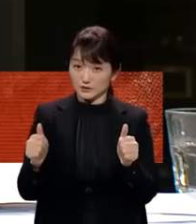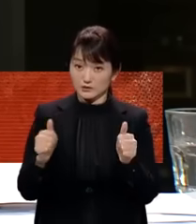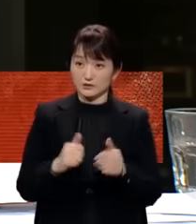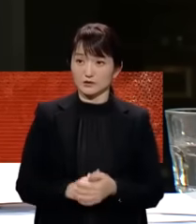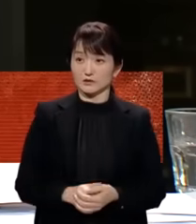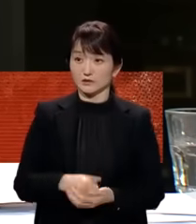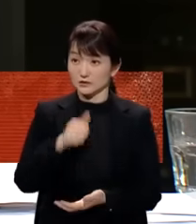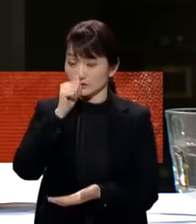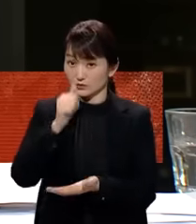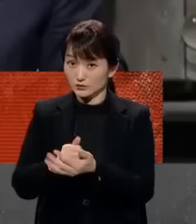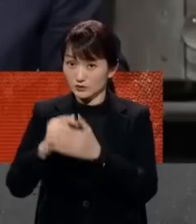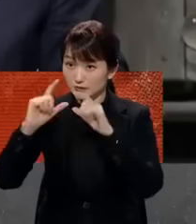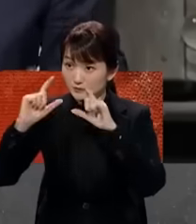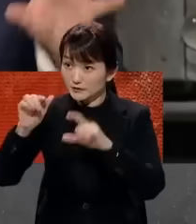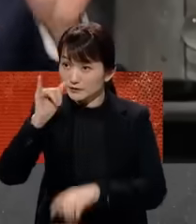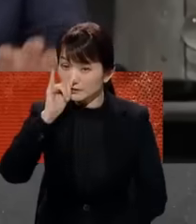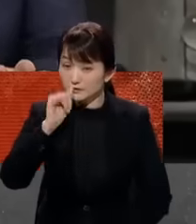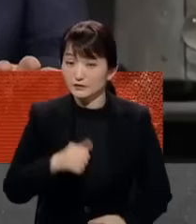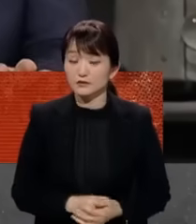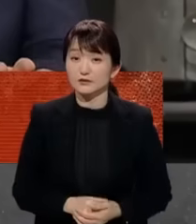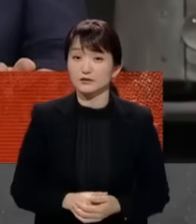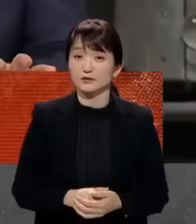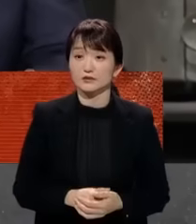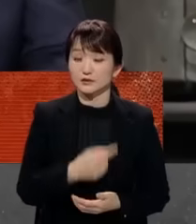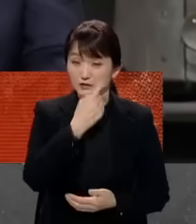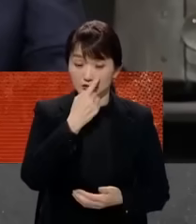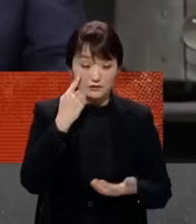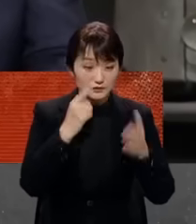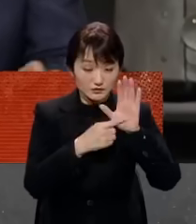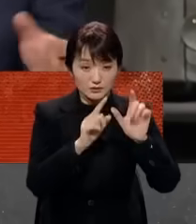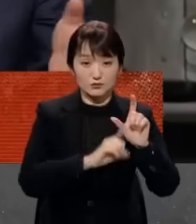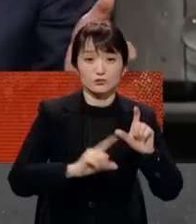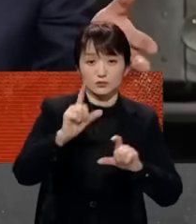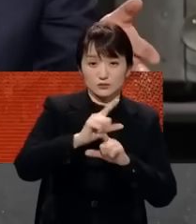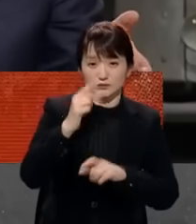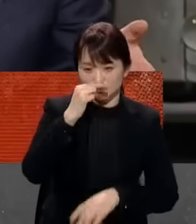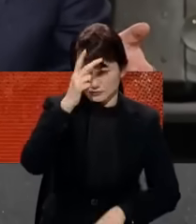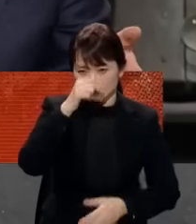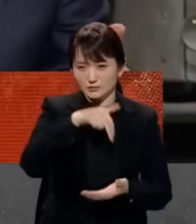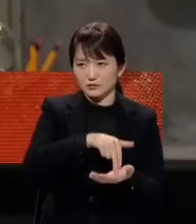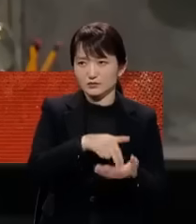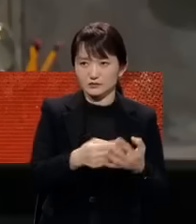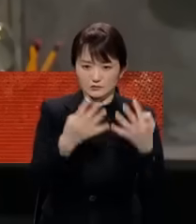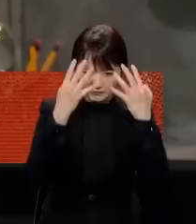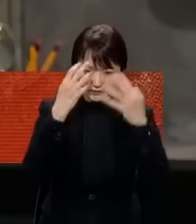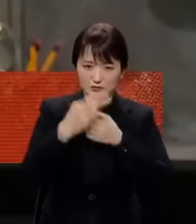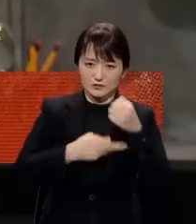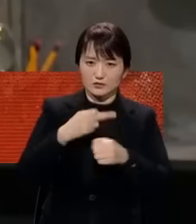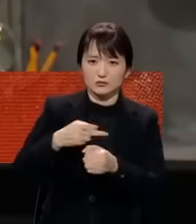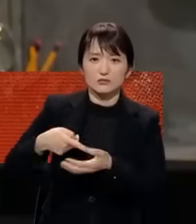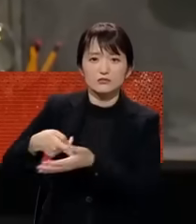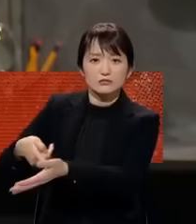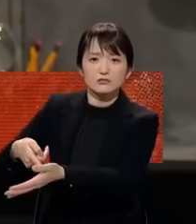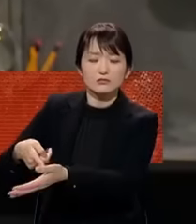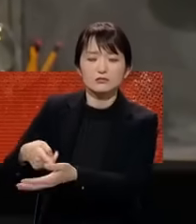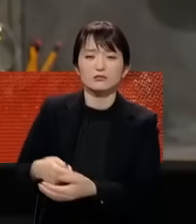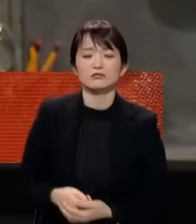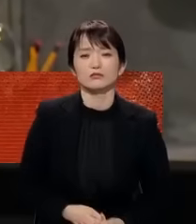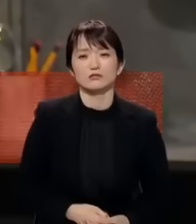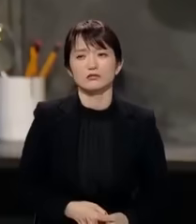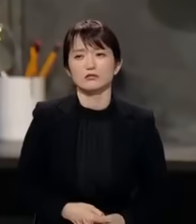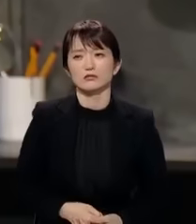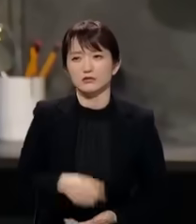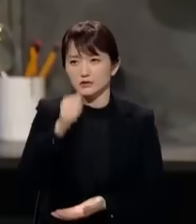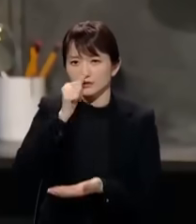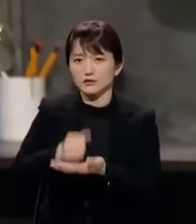유죄가 나올 수가 있겠죠 뭐 추가하거나 검찰 입장에서는 12년 엄청 큰 징역형을 구형을 한 거거든요